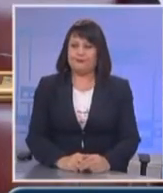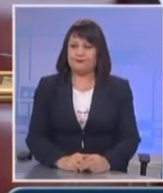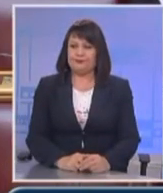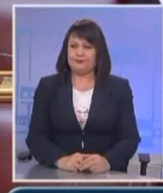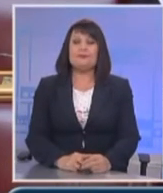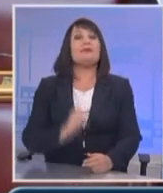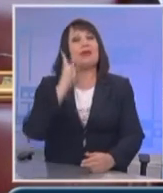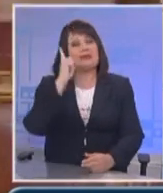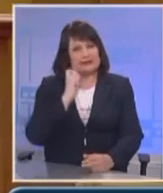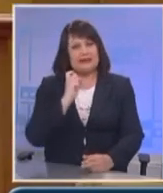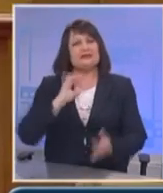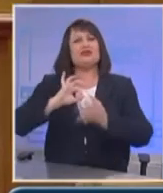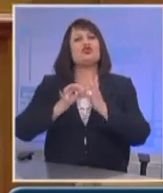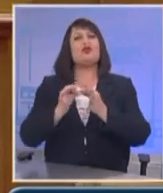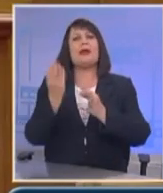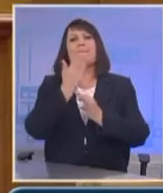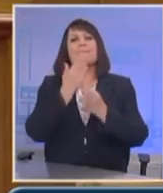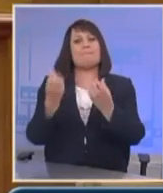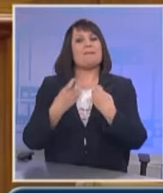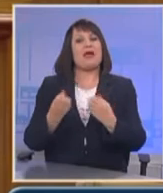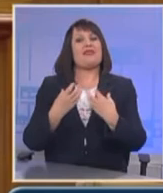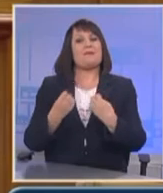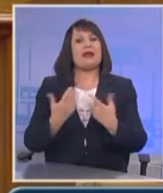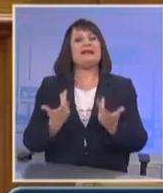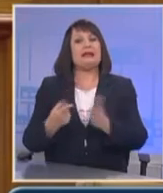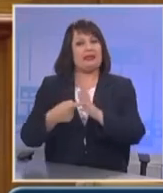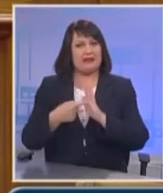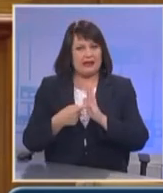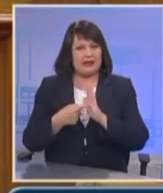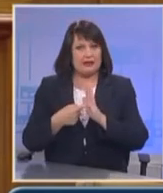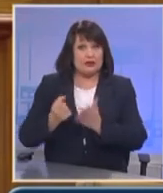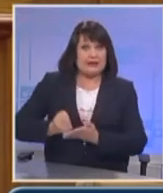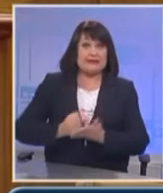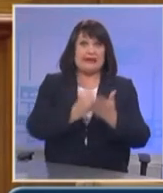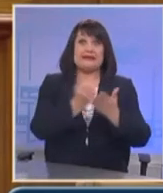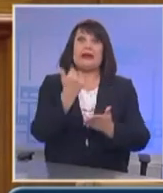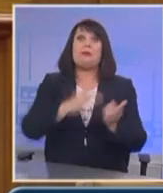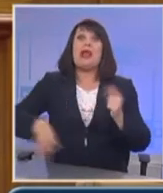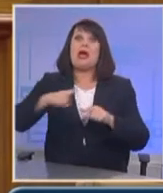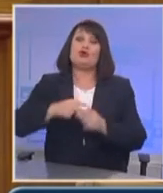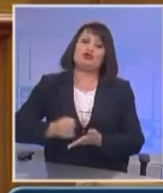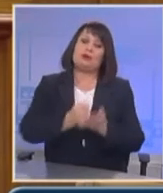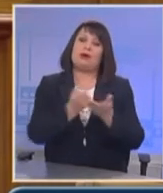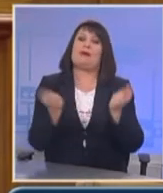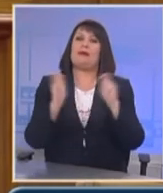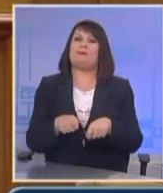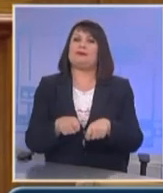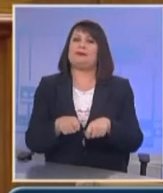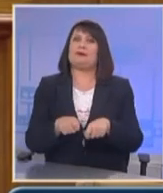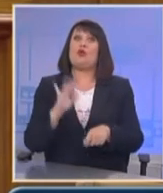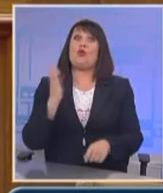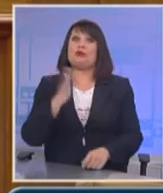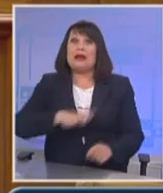Ξέρετε, η ιστορία μας διδάσκει ότι όταν χάνεις τη στήριξη του λαού, όταν ο